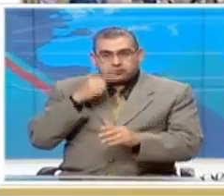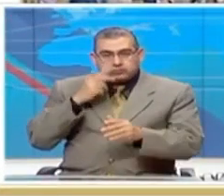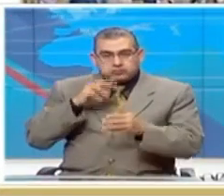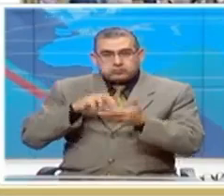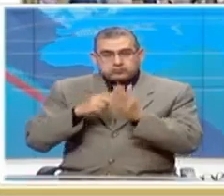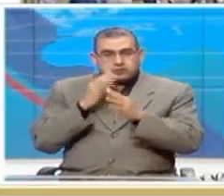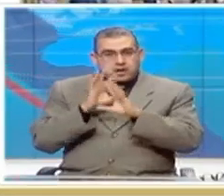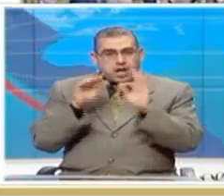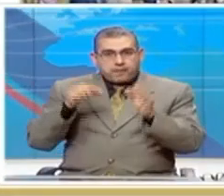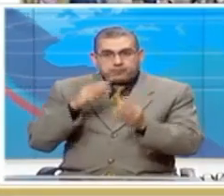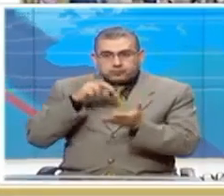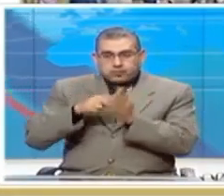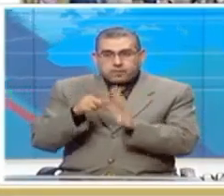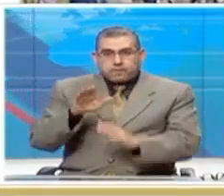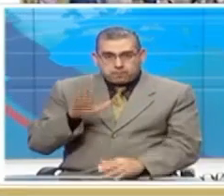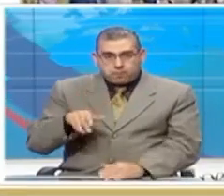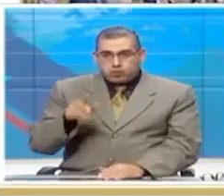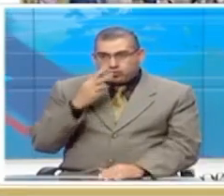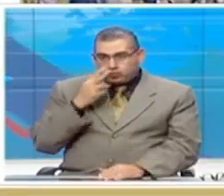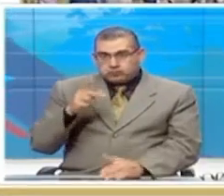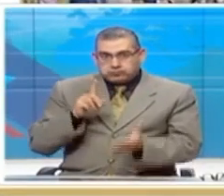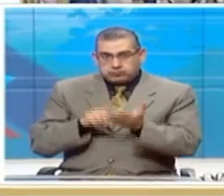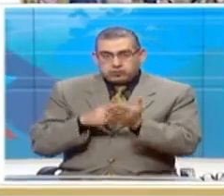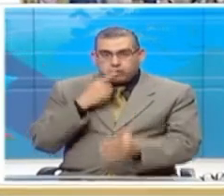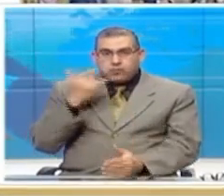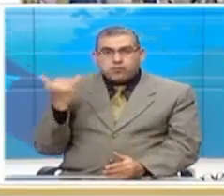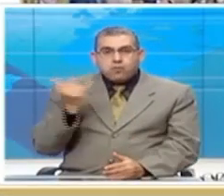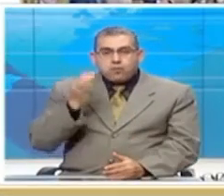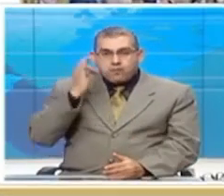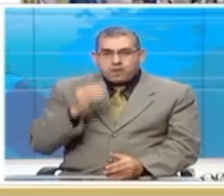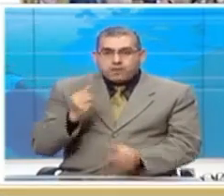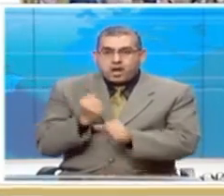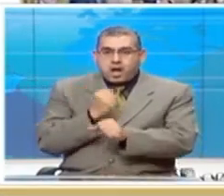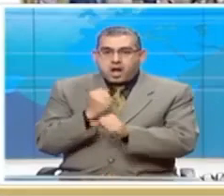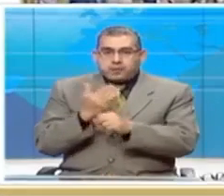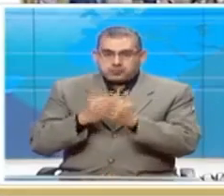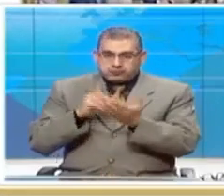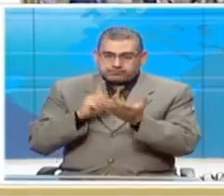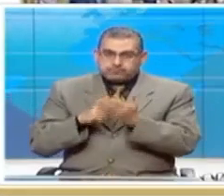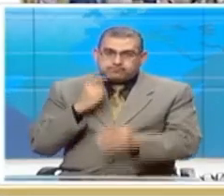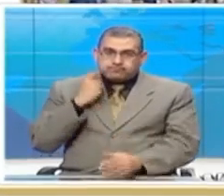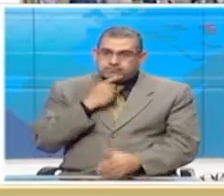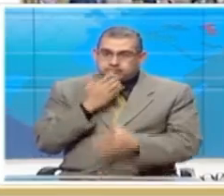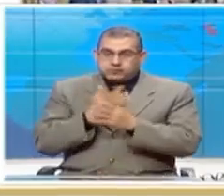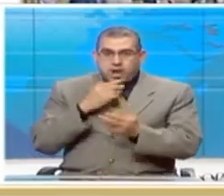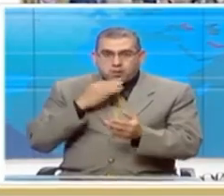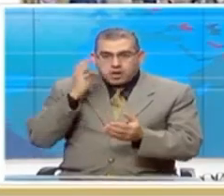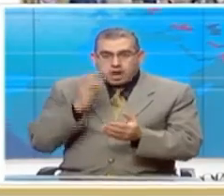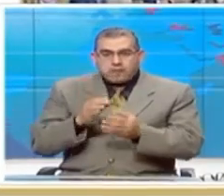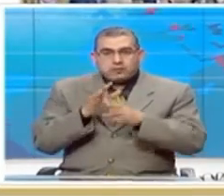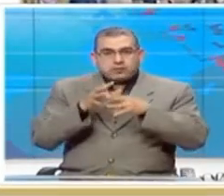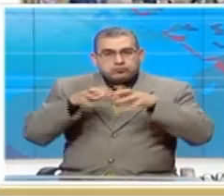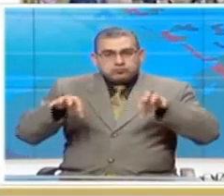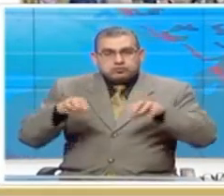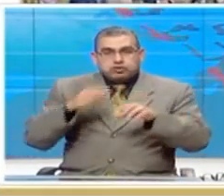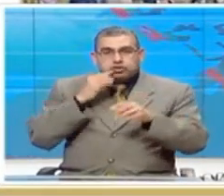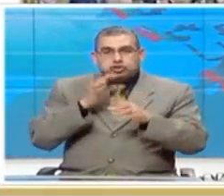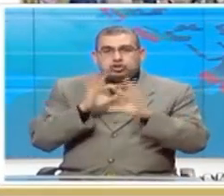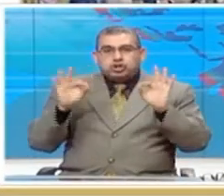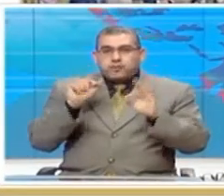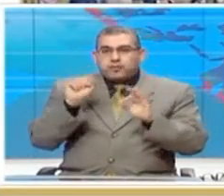العام للاوضاع الحاليه مشددا على ضروره العمل بجديه على تسويه العادله والشامله